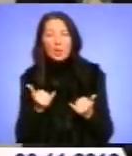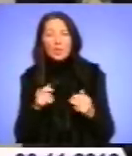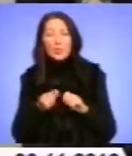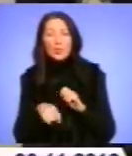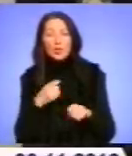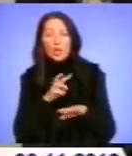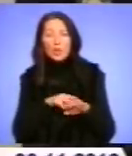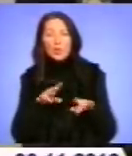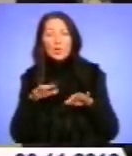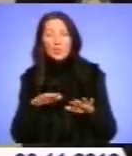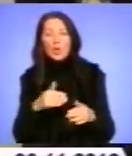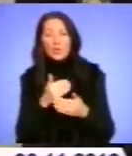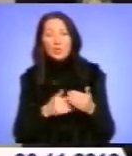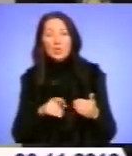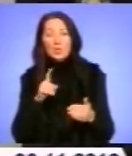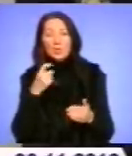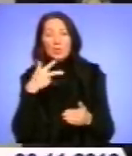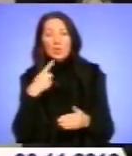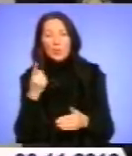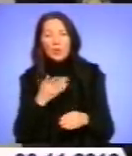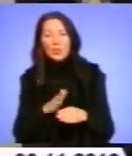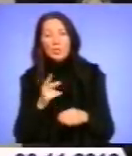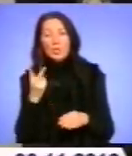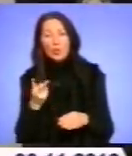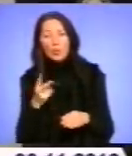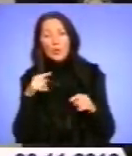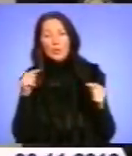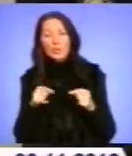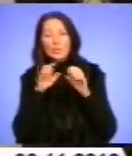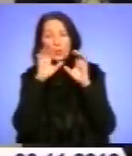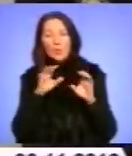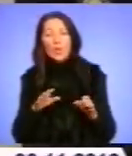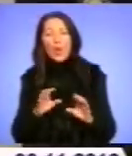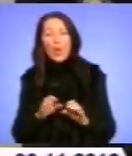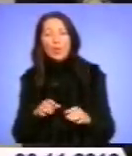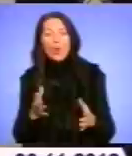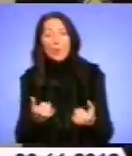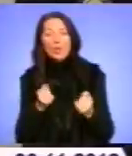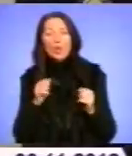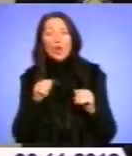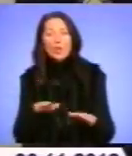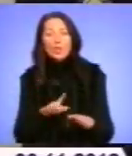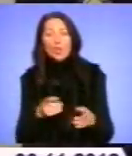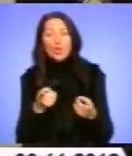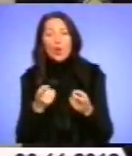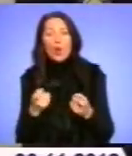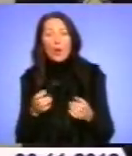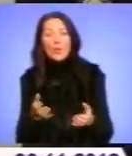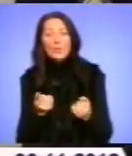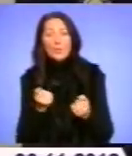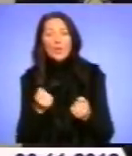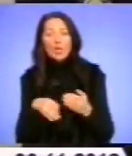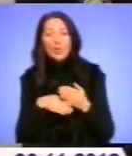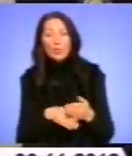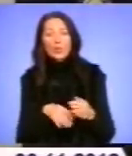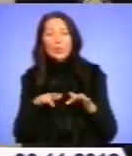статтею 121 частиною 2. Згідно нового кримінального процесуального кодексу прийнято рішення про обрання запобіжного заходу